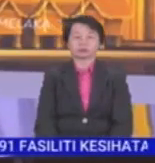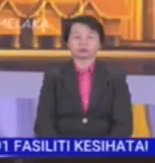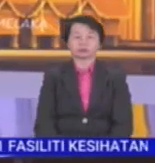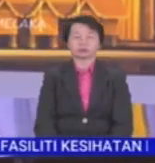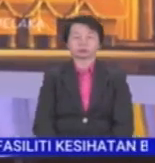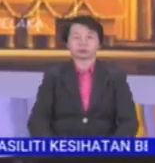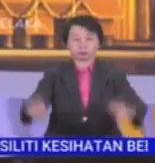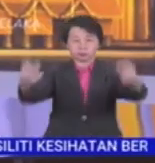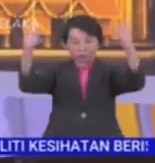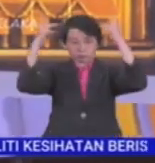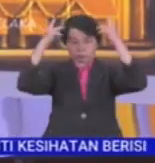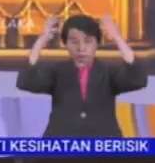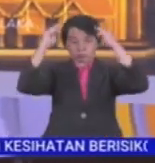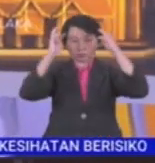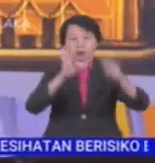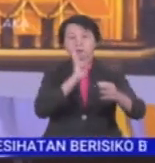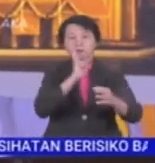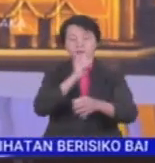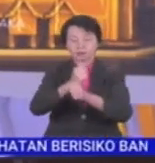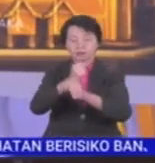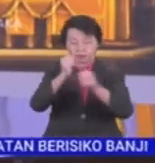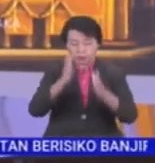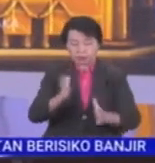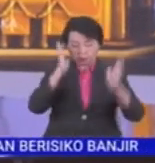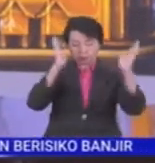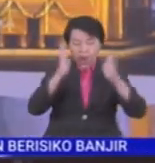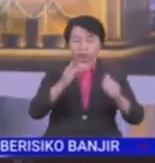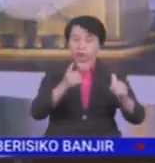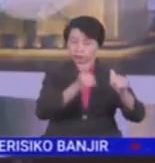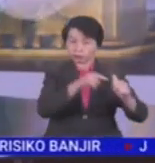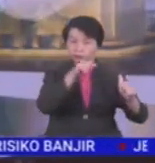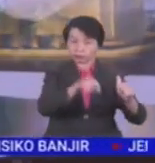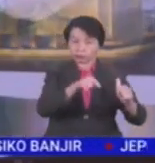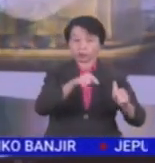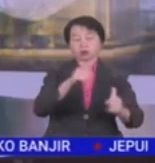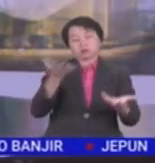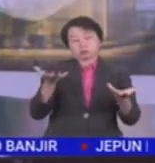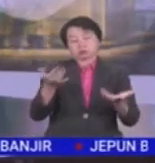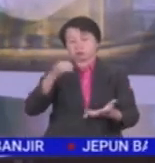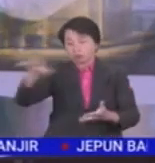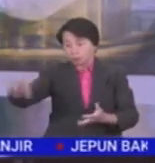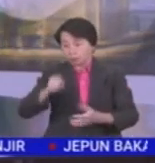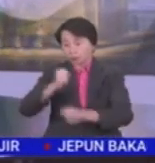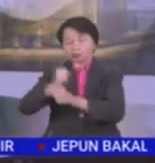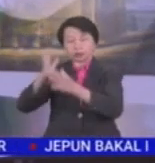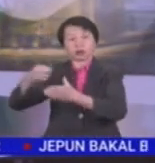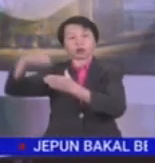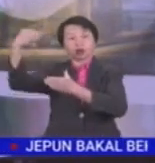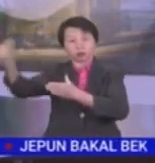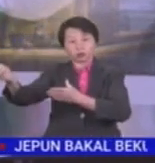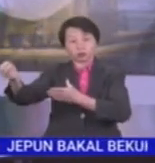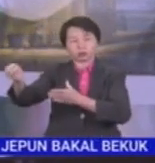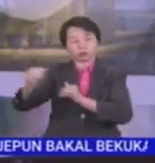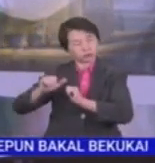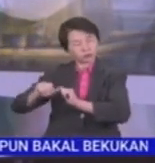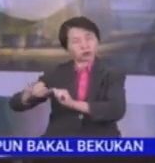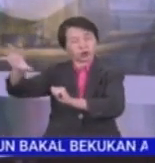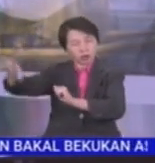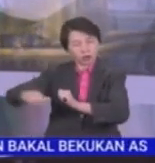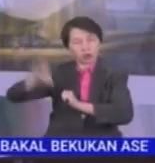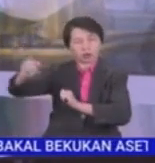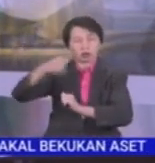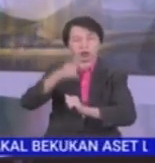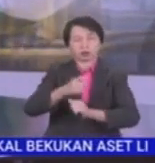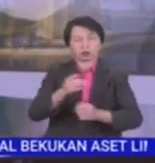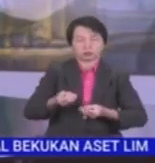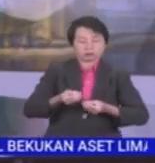Dalam pada itu, Perdana Menteri berkata pekerja tempatan tetap jadi keutamaan kerajaan meskipun pengambilan tenaga kerja asing berterusan untuk